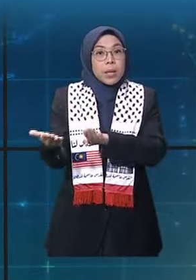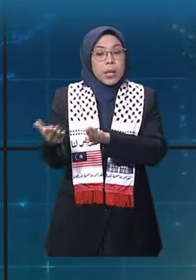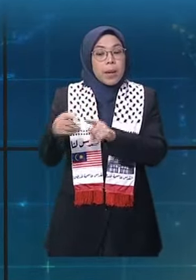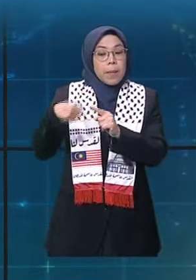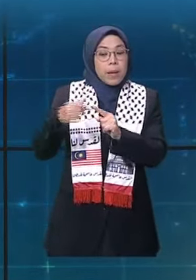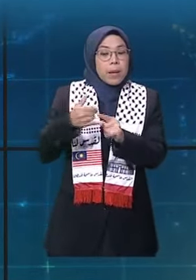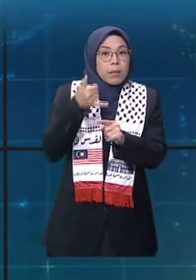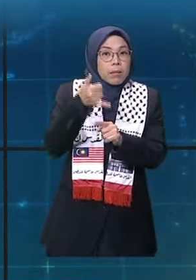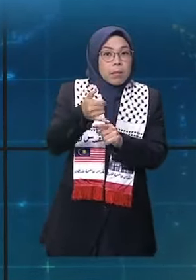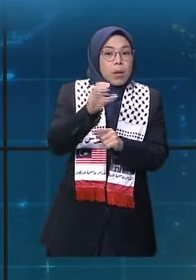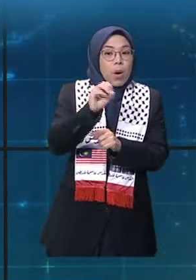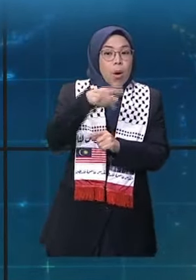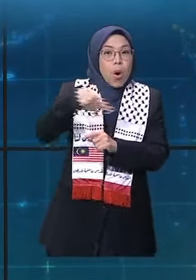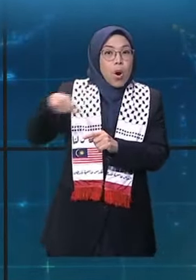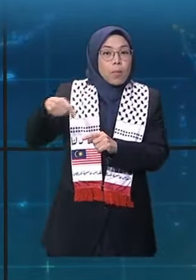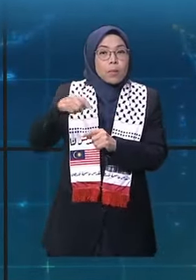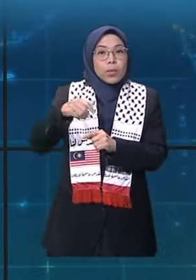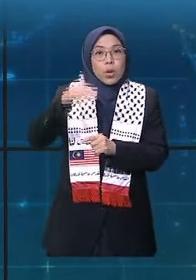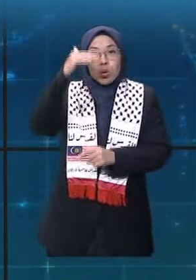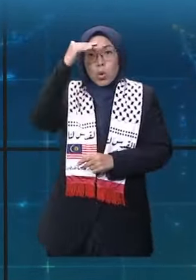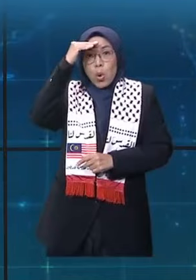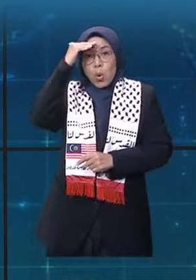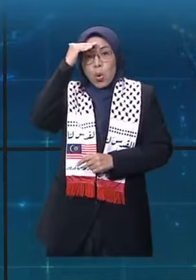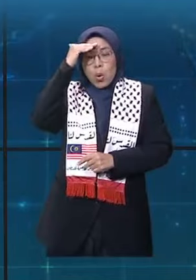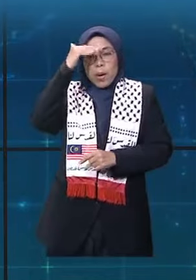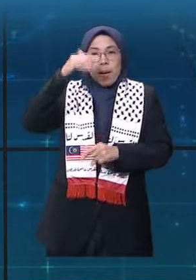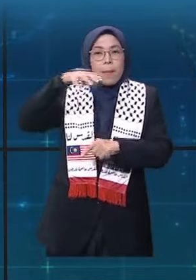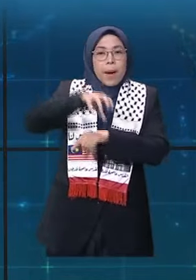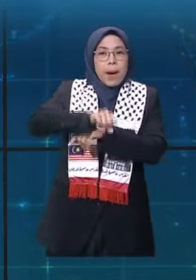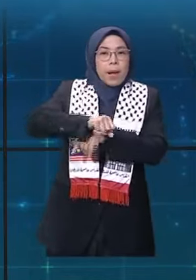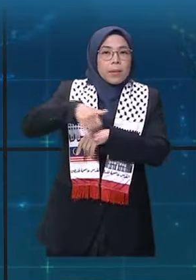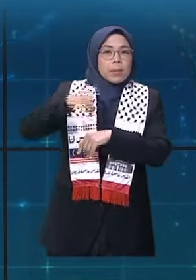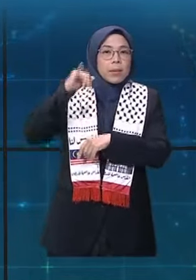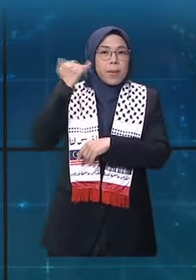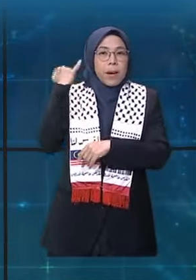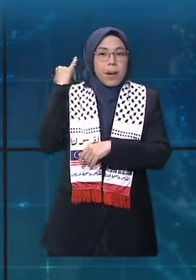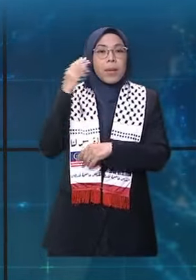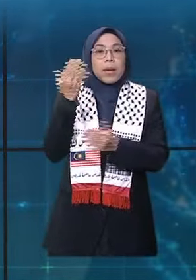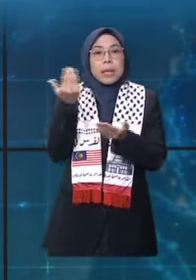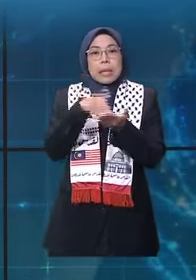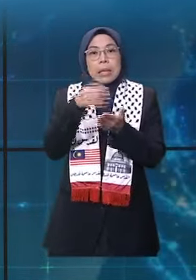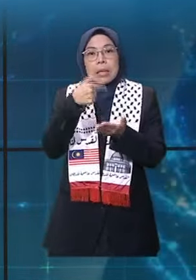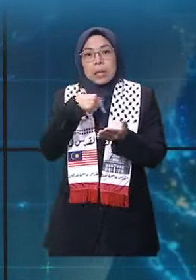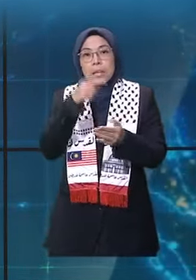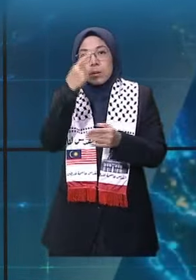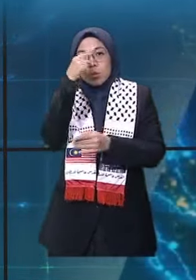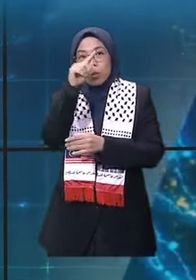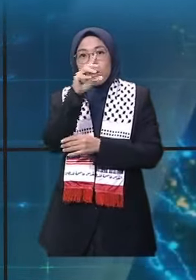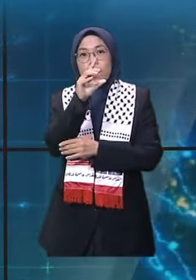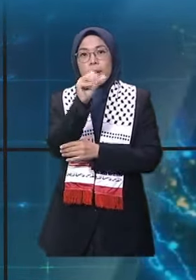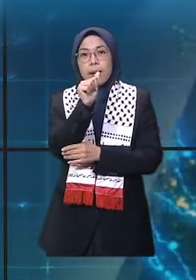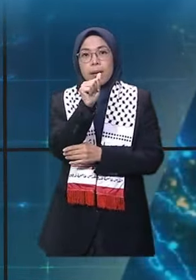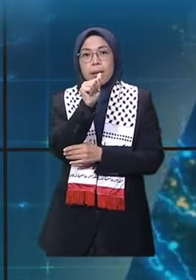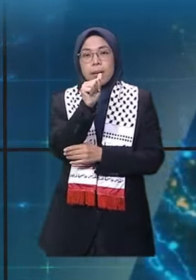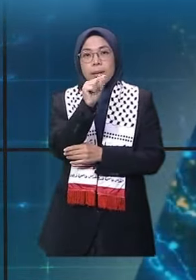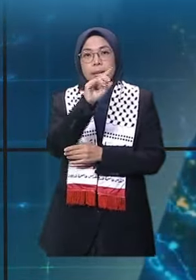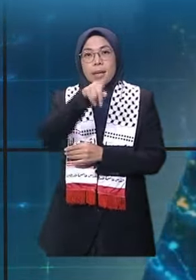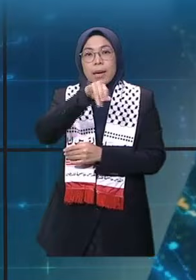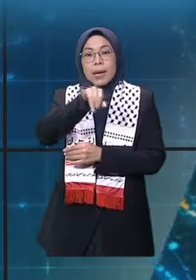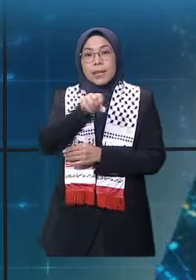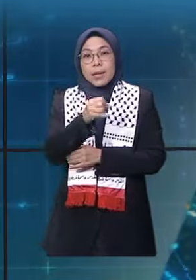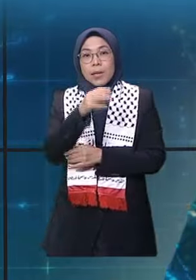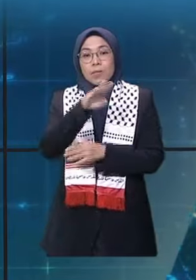operasi di sekudai Johor lewat malam dan tengah malam semalam pengarah jsj Bukit aman Datuk Seri Mohamad shuhhaili Mohamad Zin